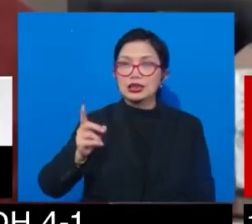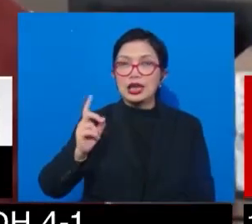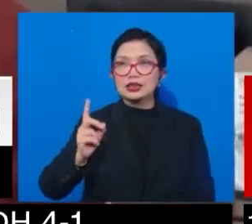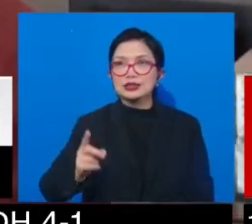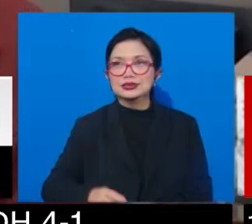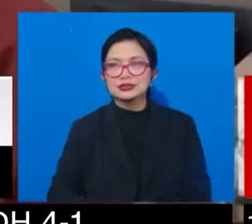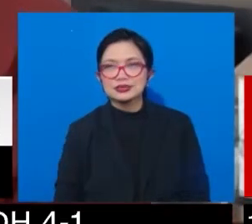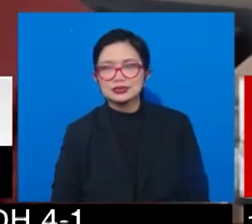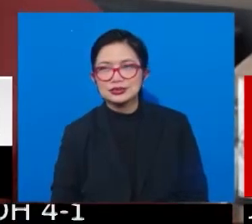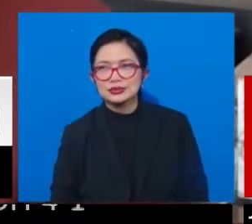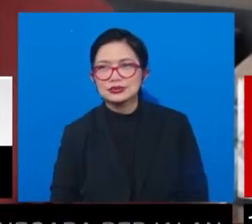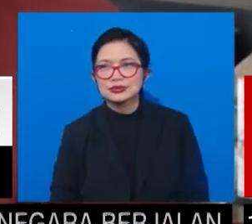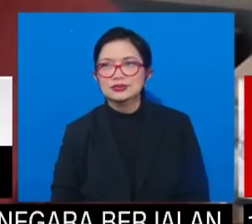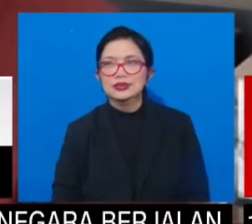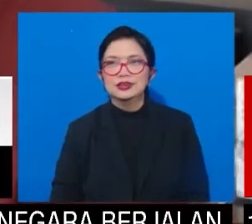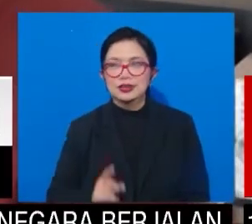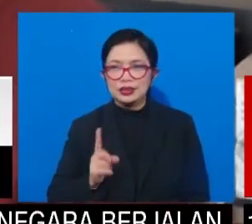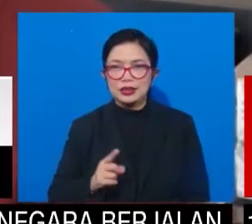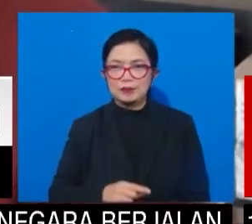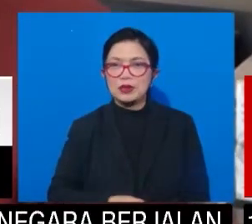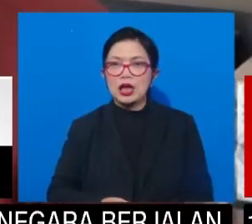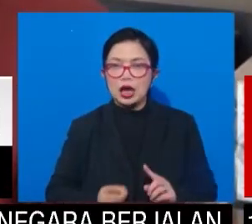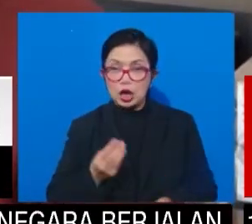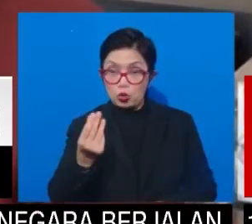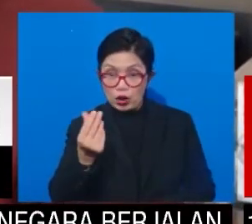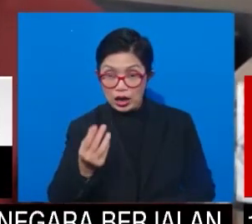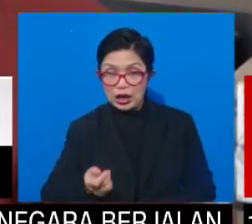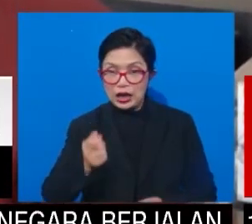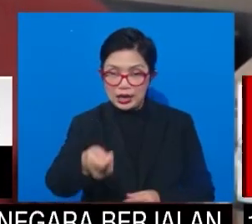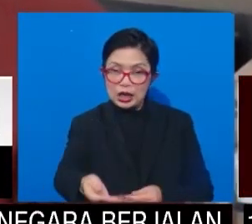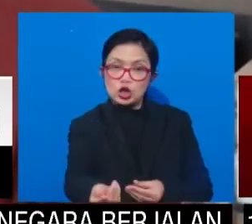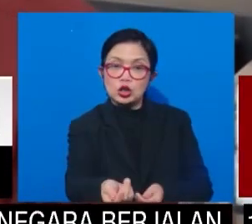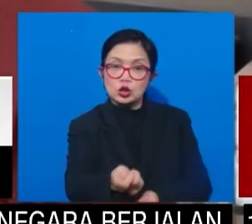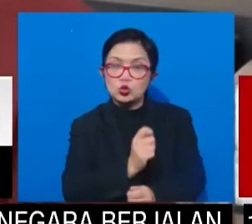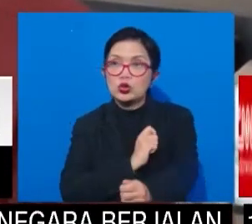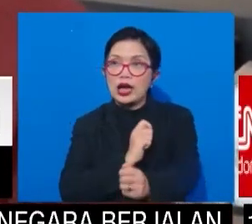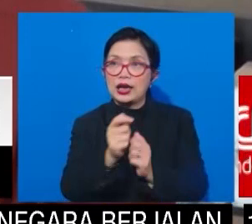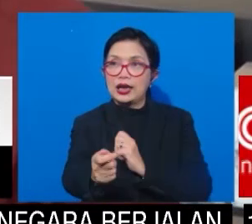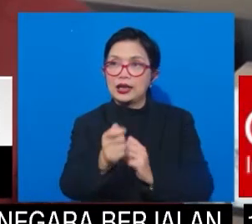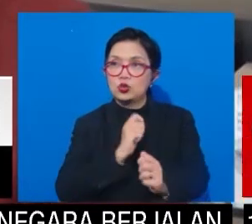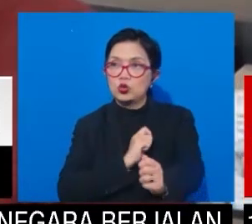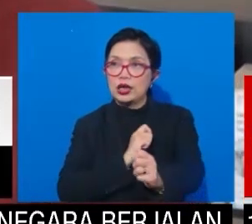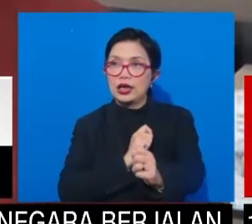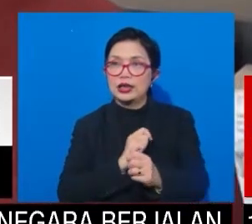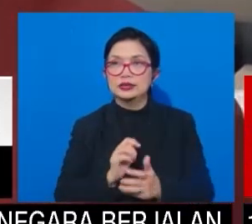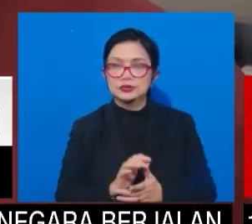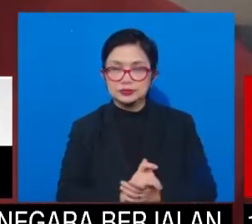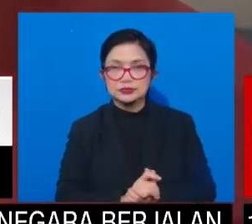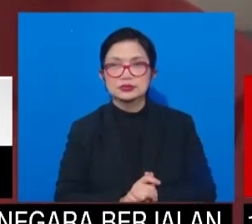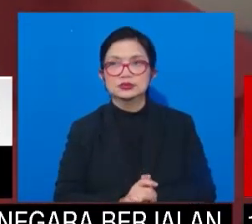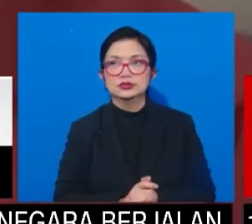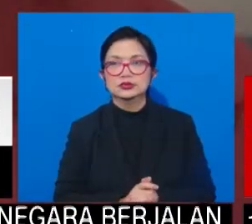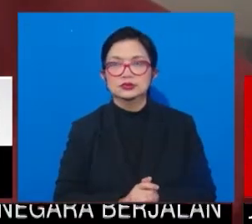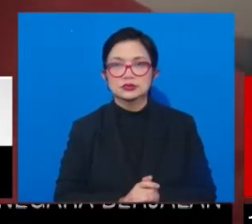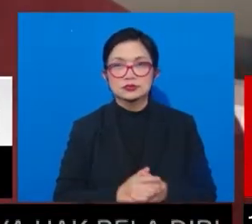ya emang ada barang, ada uang, terus yang caleg emang minimal DP 50%. Ya, ada lah